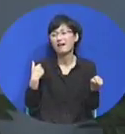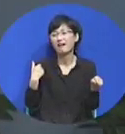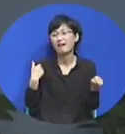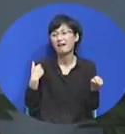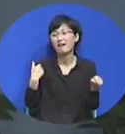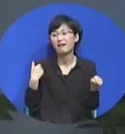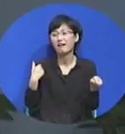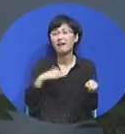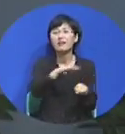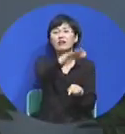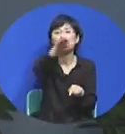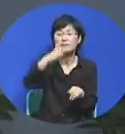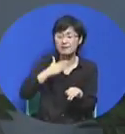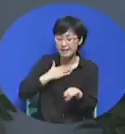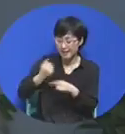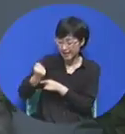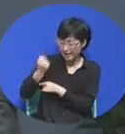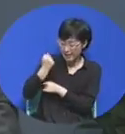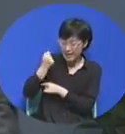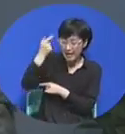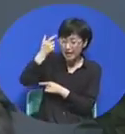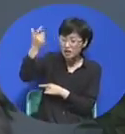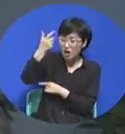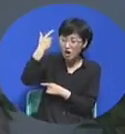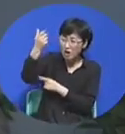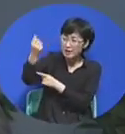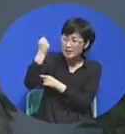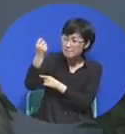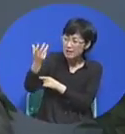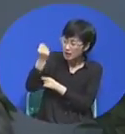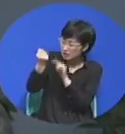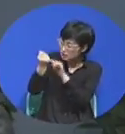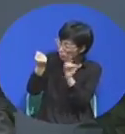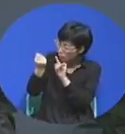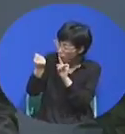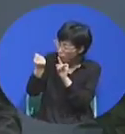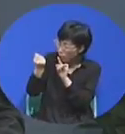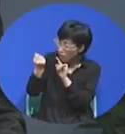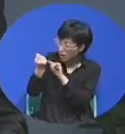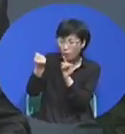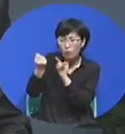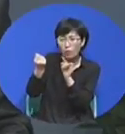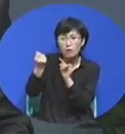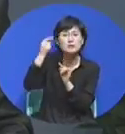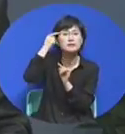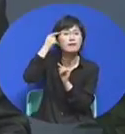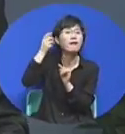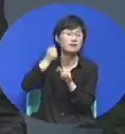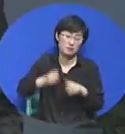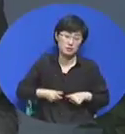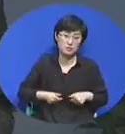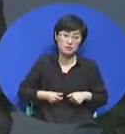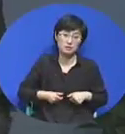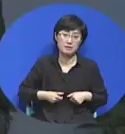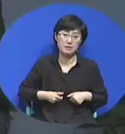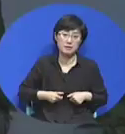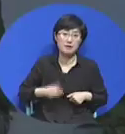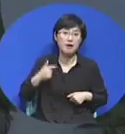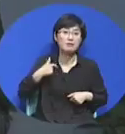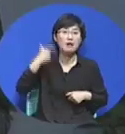겁니다. Everything changes depending on what kind of spiritual background we have. 여러분의 영적 배경이 뭔가를